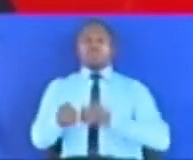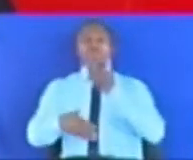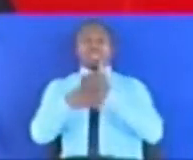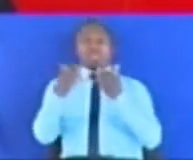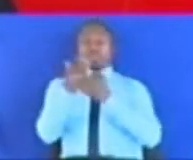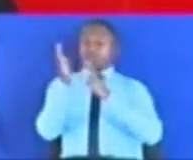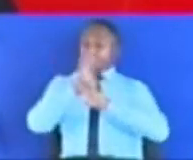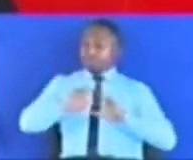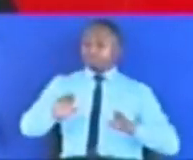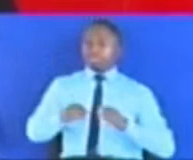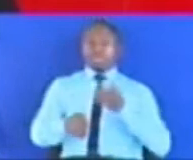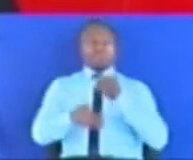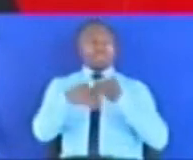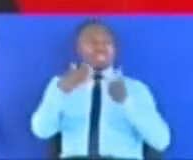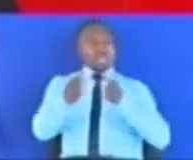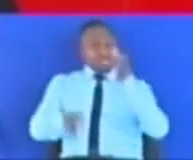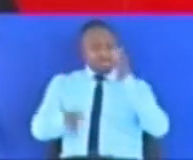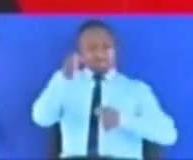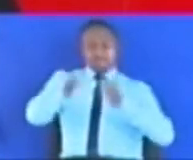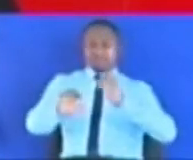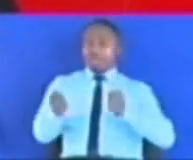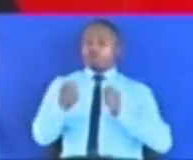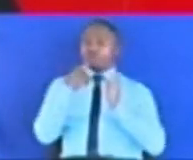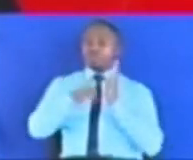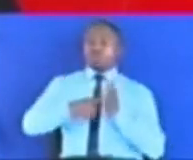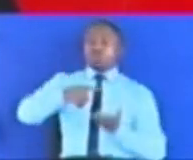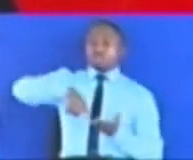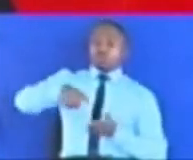bado hayajakamilika kama kituo cha Igalula.